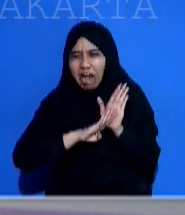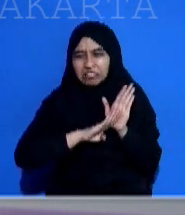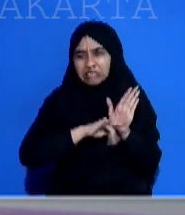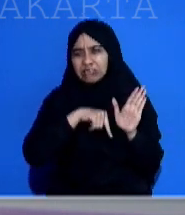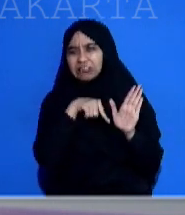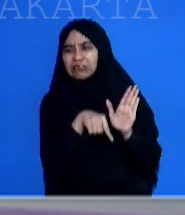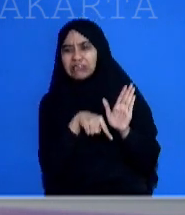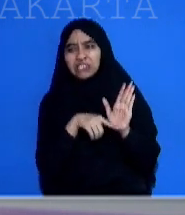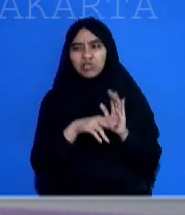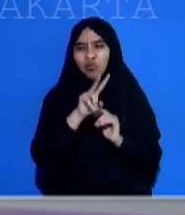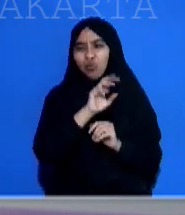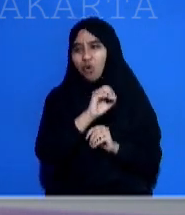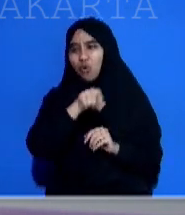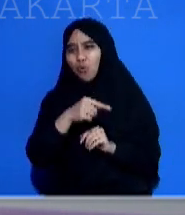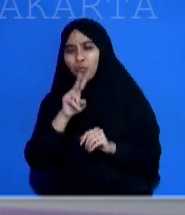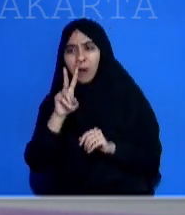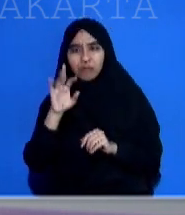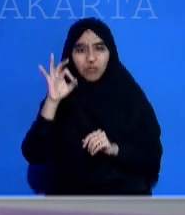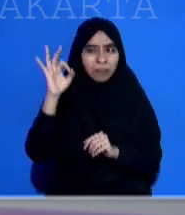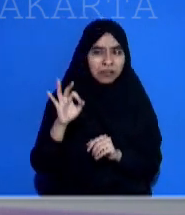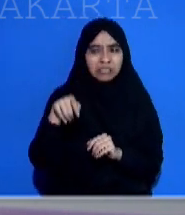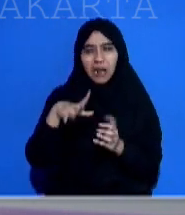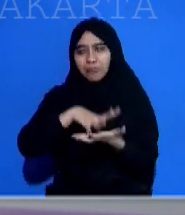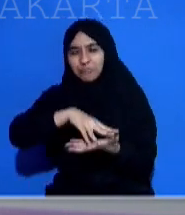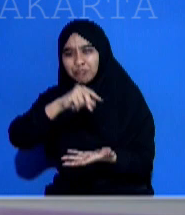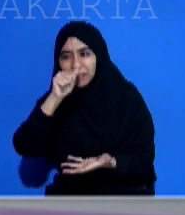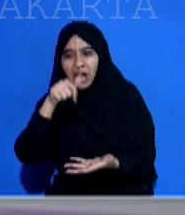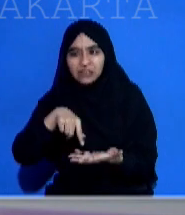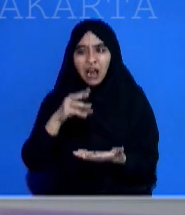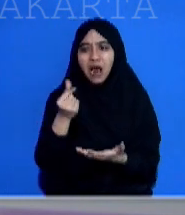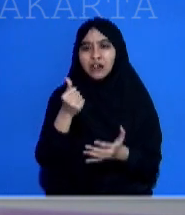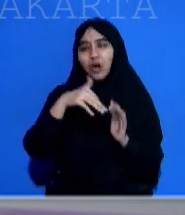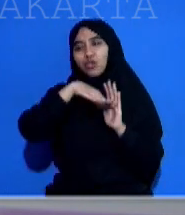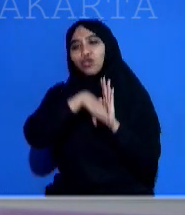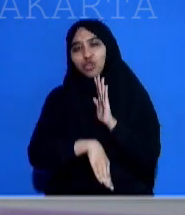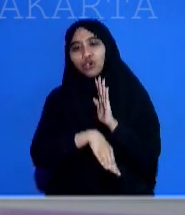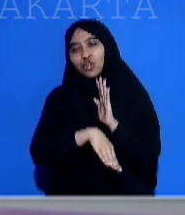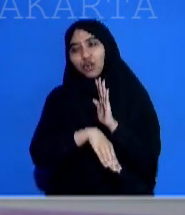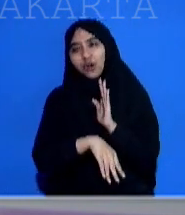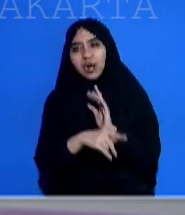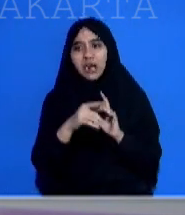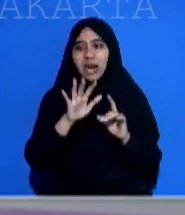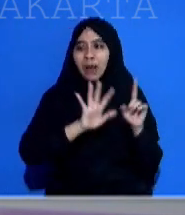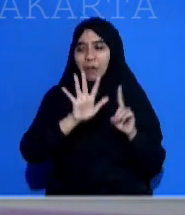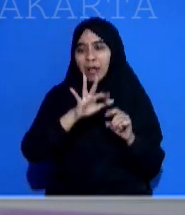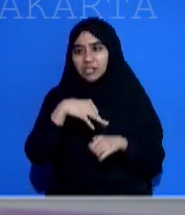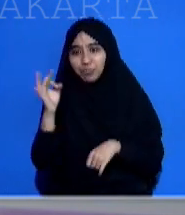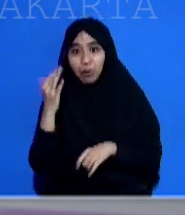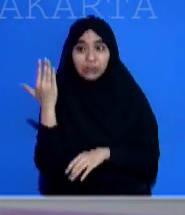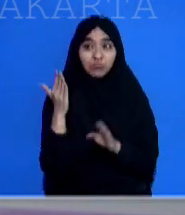kondisi ini juga berdampak pada penurunan harga beras premium di Yogyakarta di Kisaran Rp15.000 dari